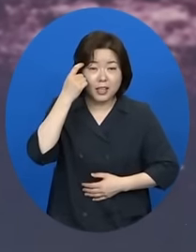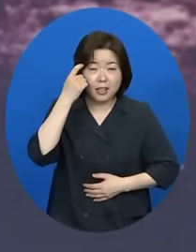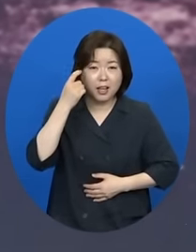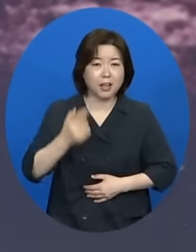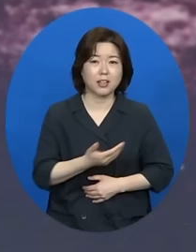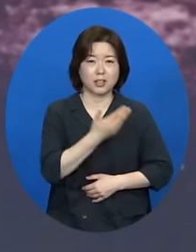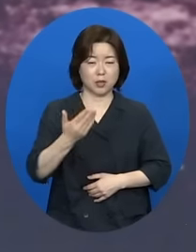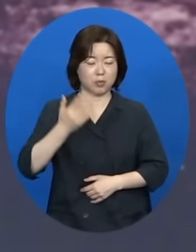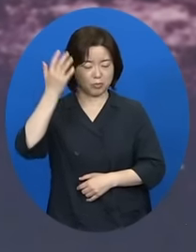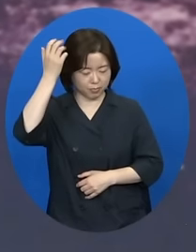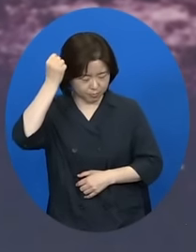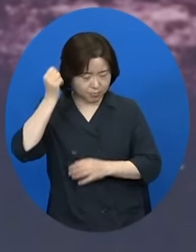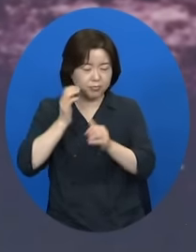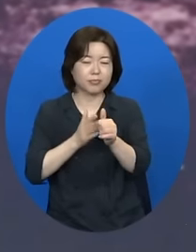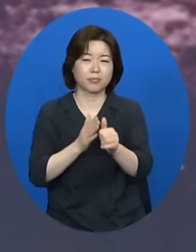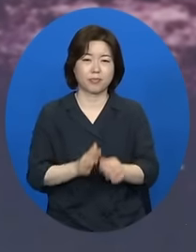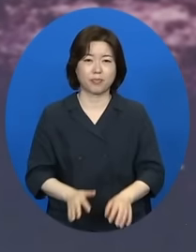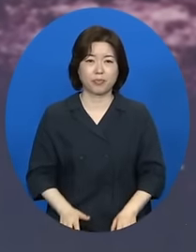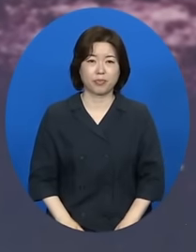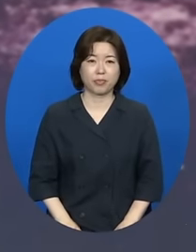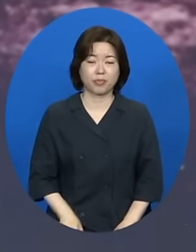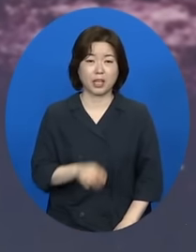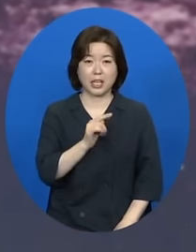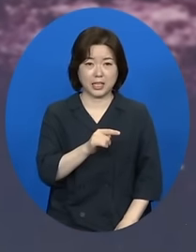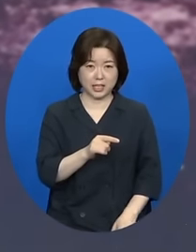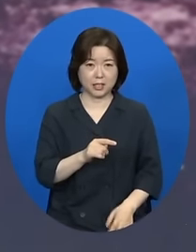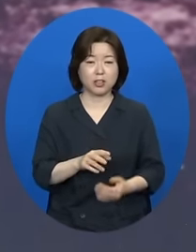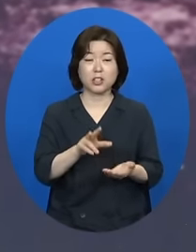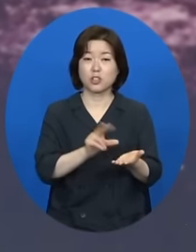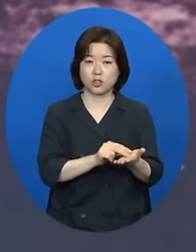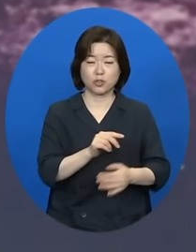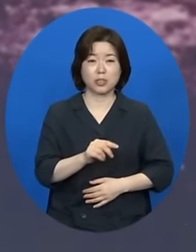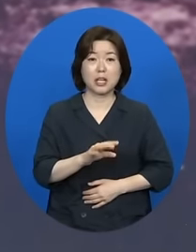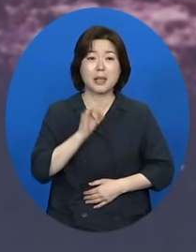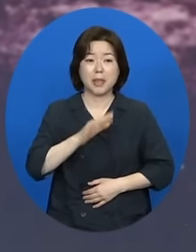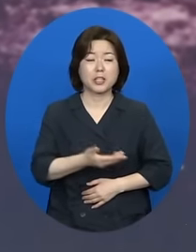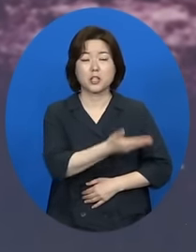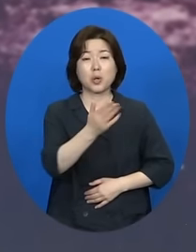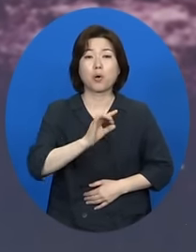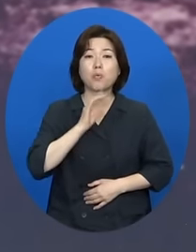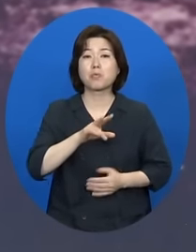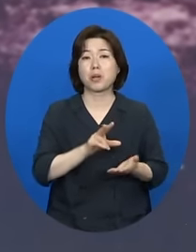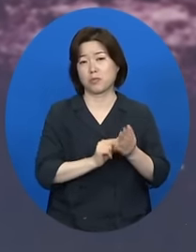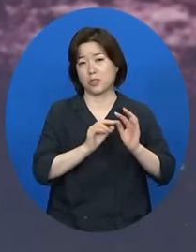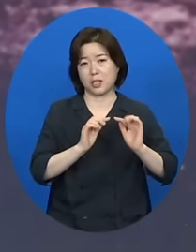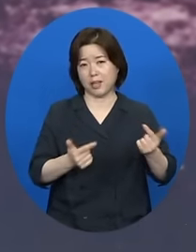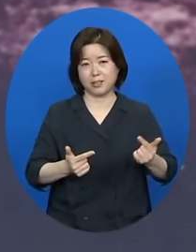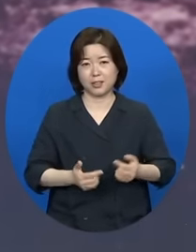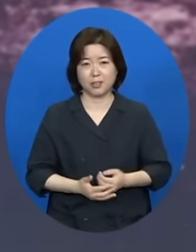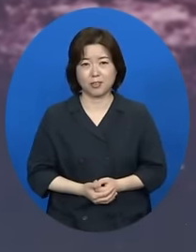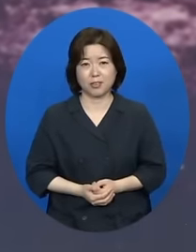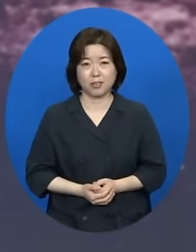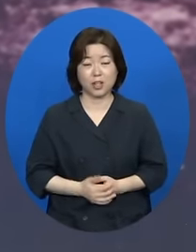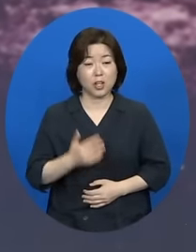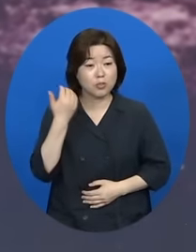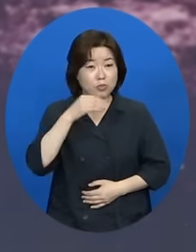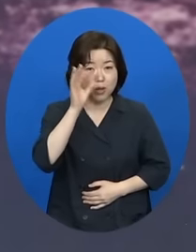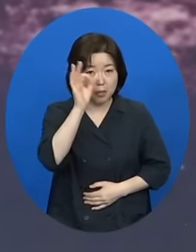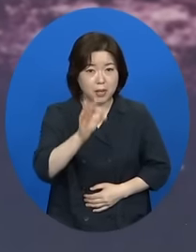여러분 기억하셔야 돼요. 이 이슈는 단지 여러분만의 이슈가 아니라는 것을 누가 보고